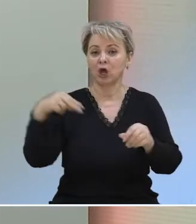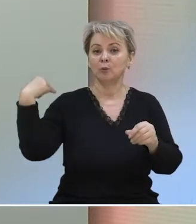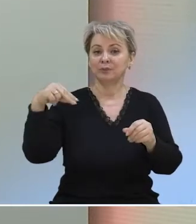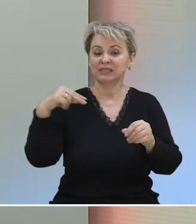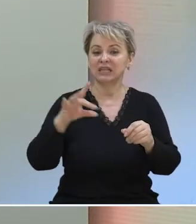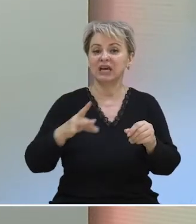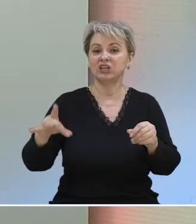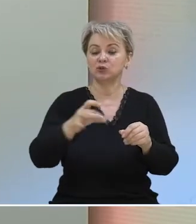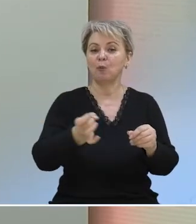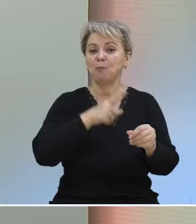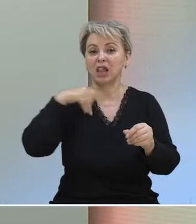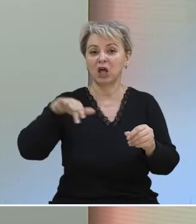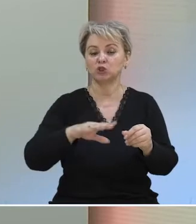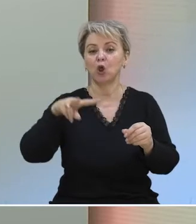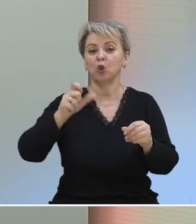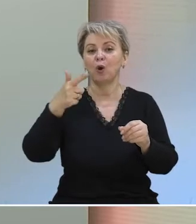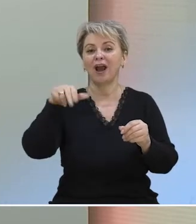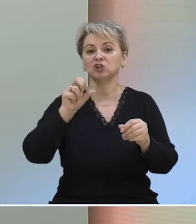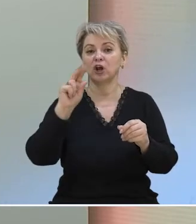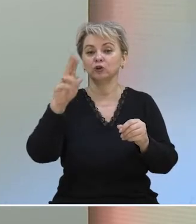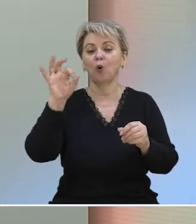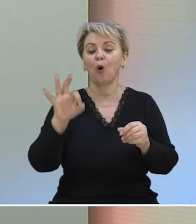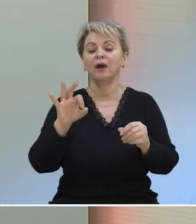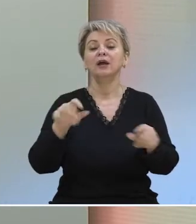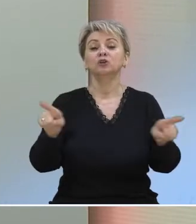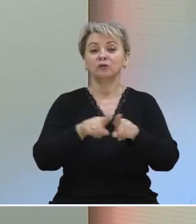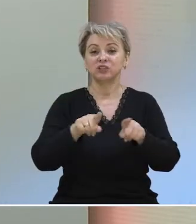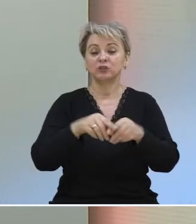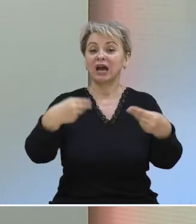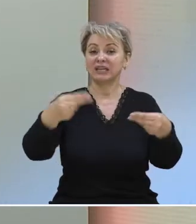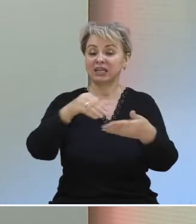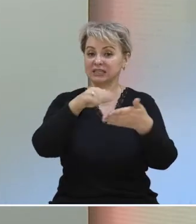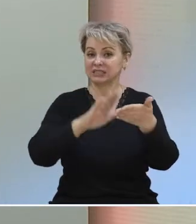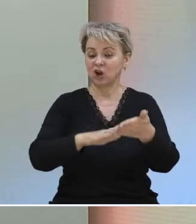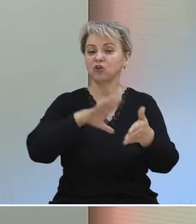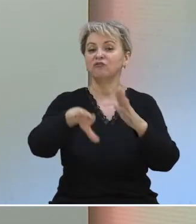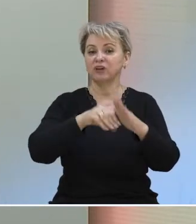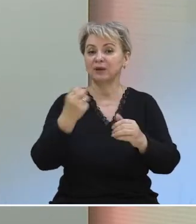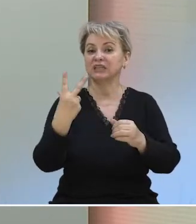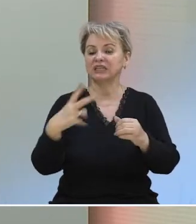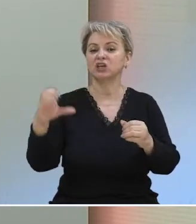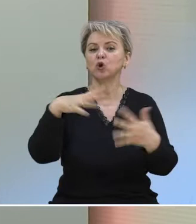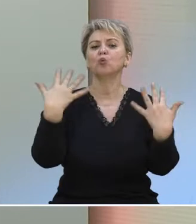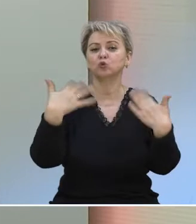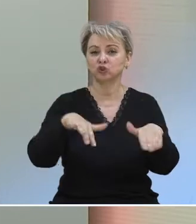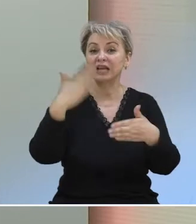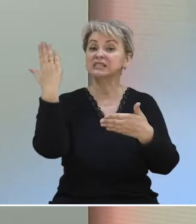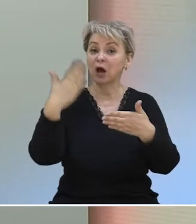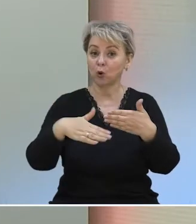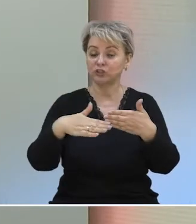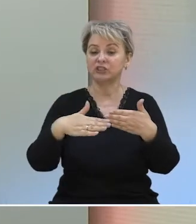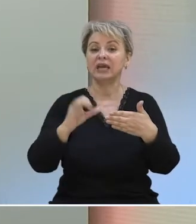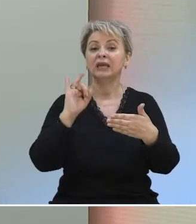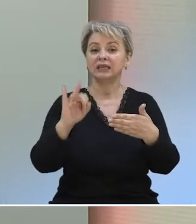плакатах президента Республики Беларусь Александра Лукашенко. Но, тем не менее, регистрация Регистрация кандидатов на выборы 13 сентября